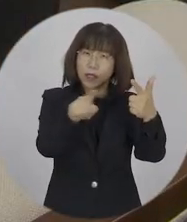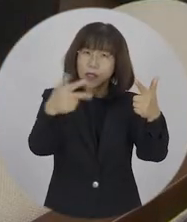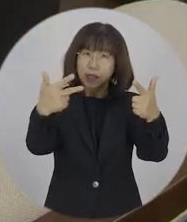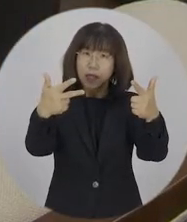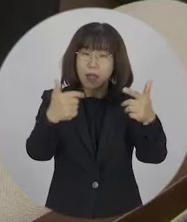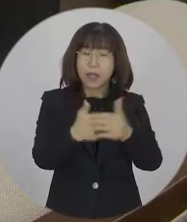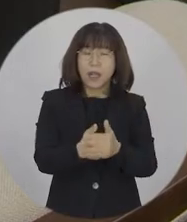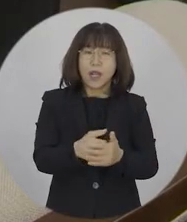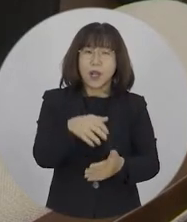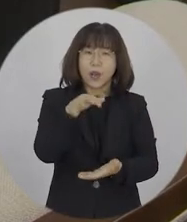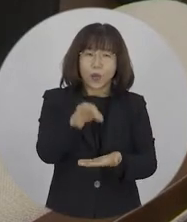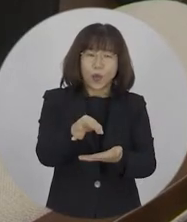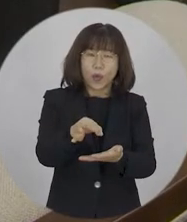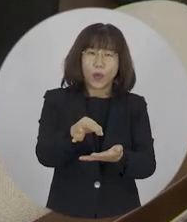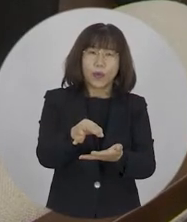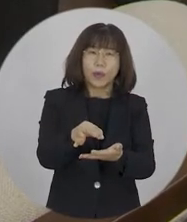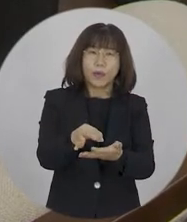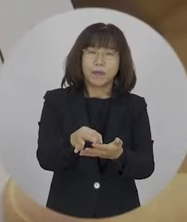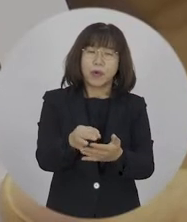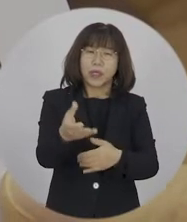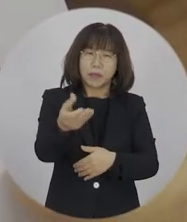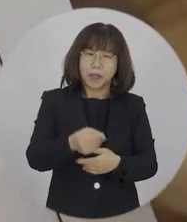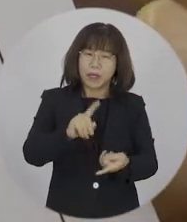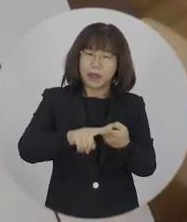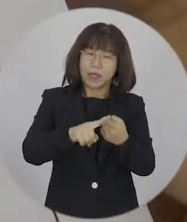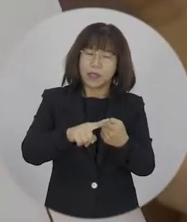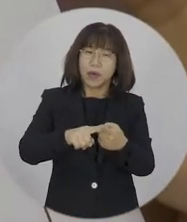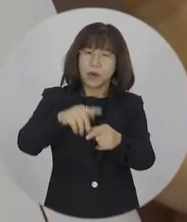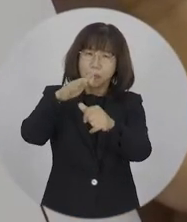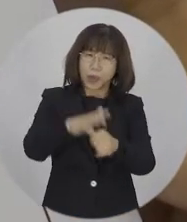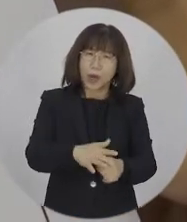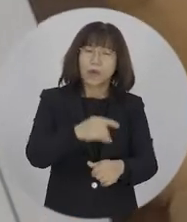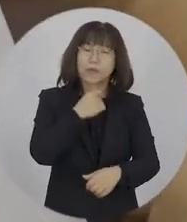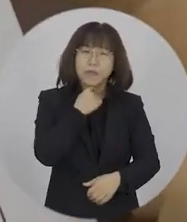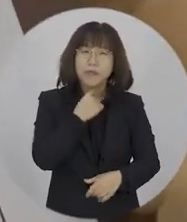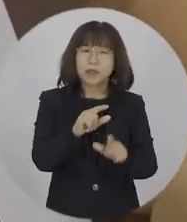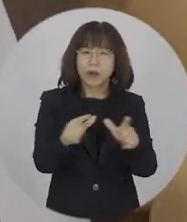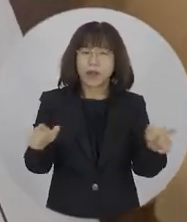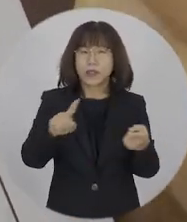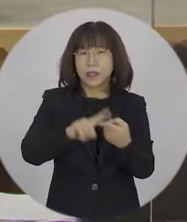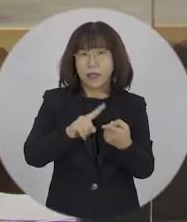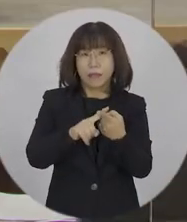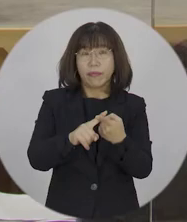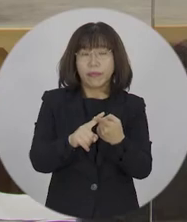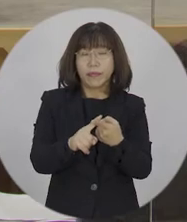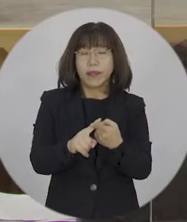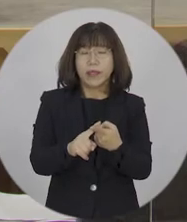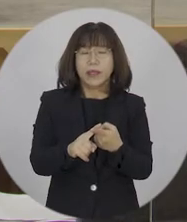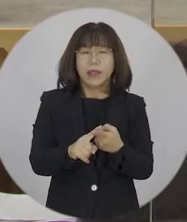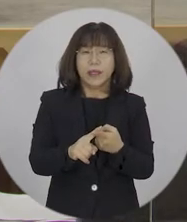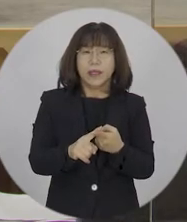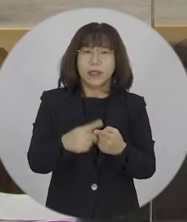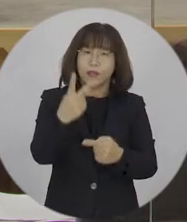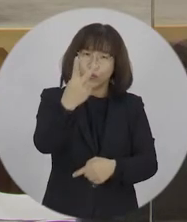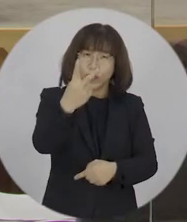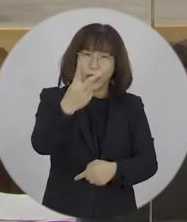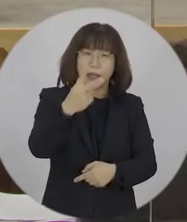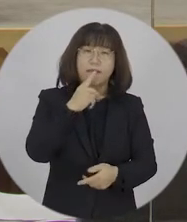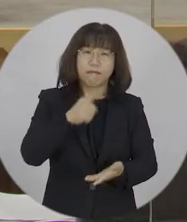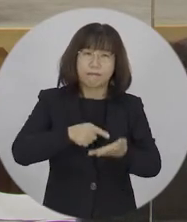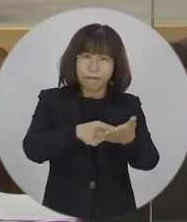686 다시 7번지 유상 임대 전환 철회 촉구 건의안 과 무장의 투표소 실현을 위한 건의한 등